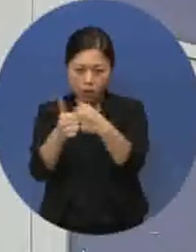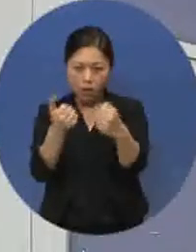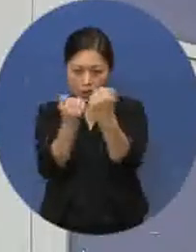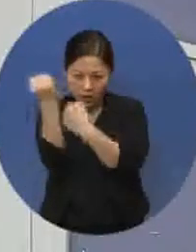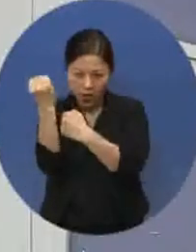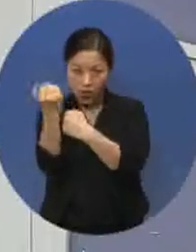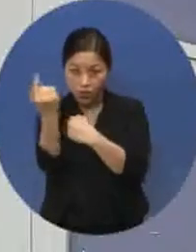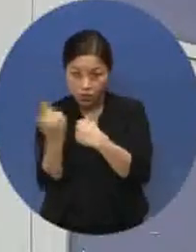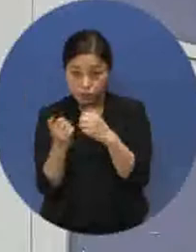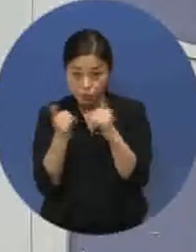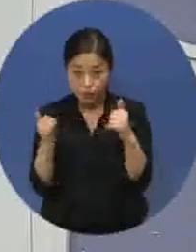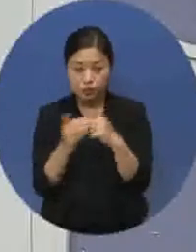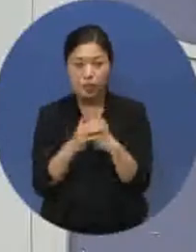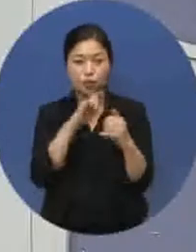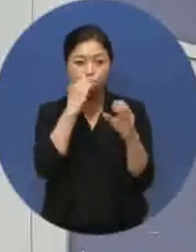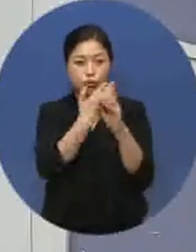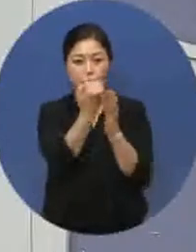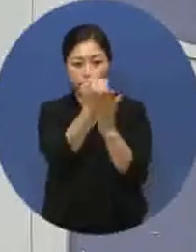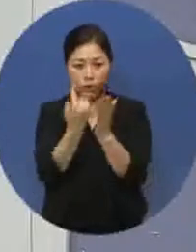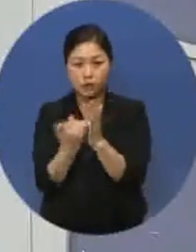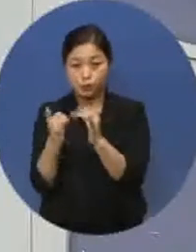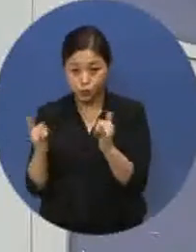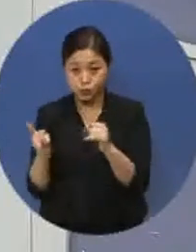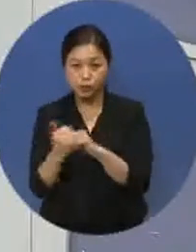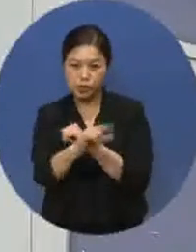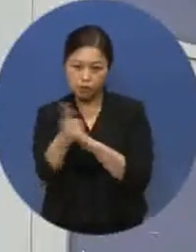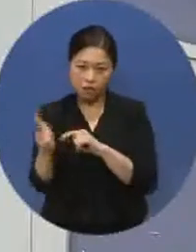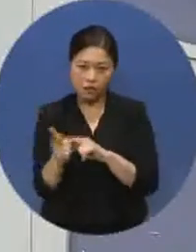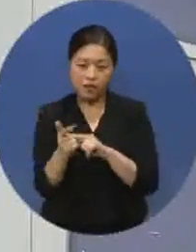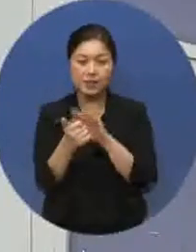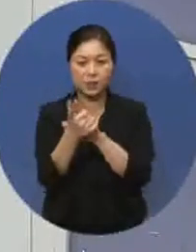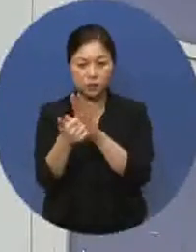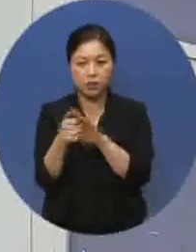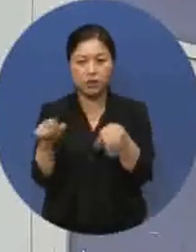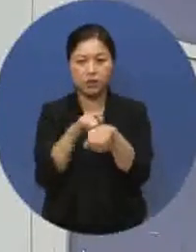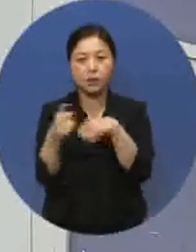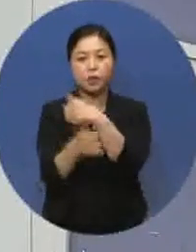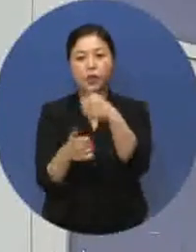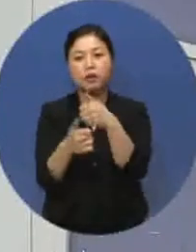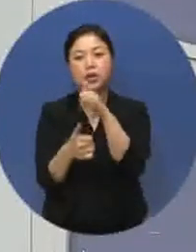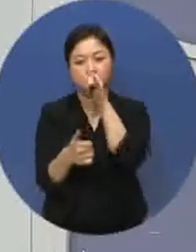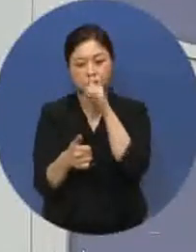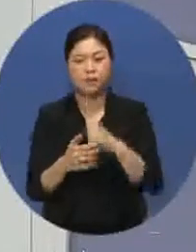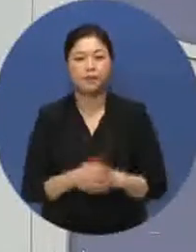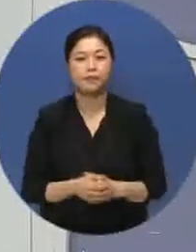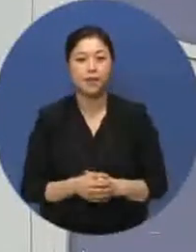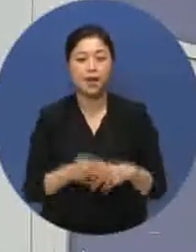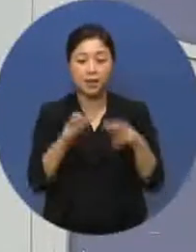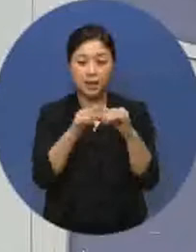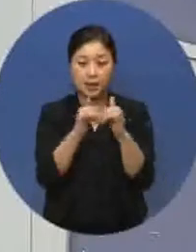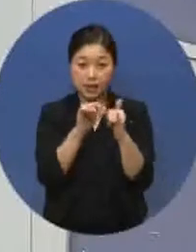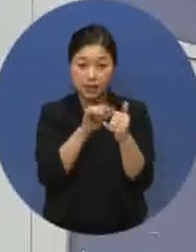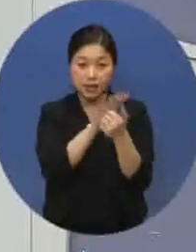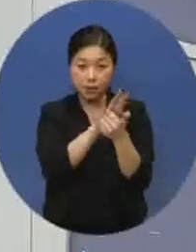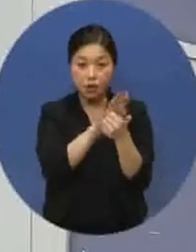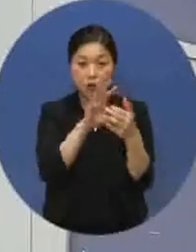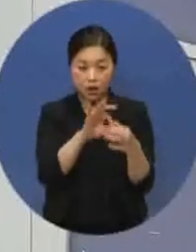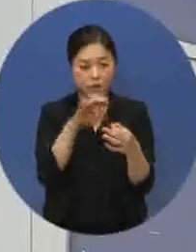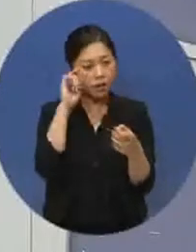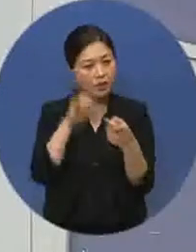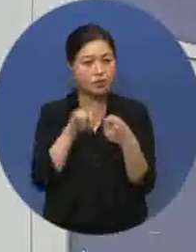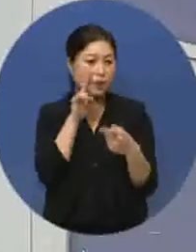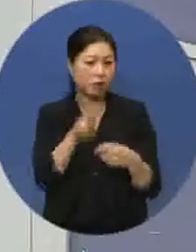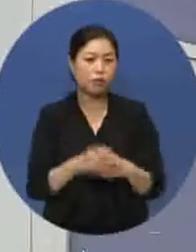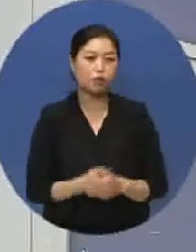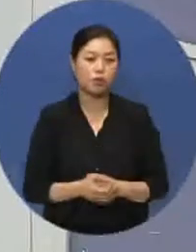이런 다양한 분들에 대해서 그 저희가 지원하는 그런 특별위원회가 있어서요. 장애인 지원에 대한 아주 많은